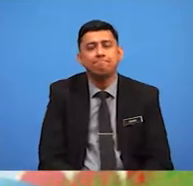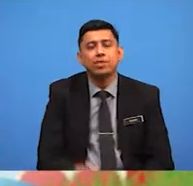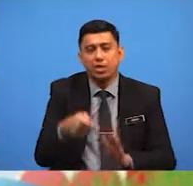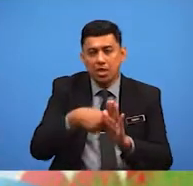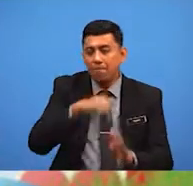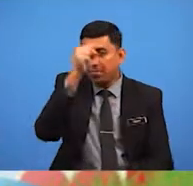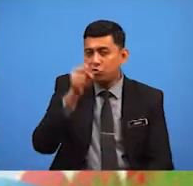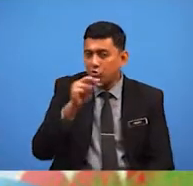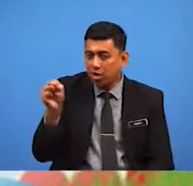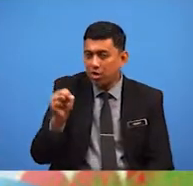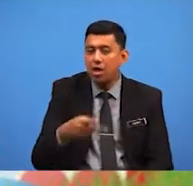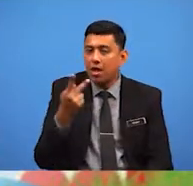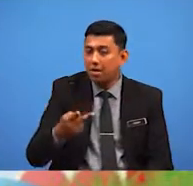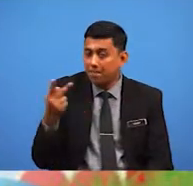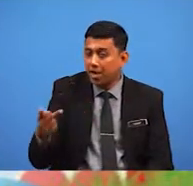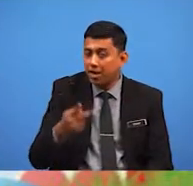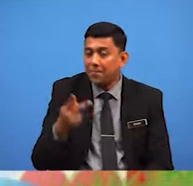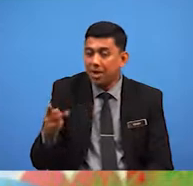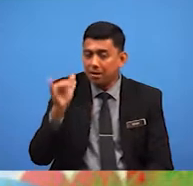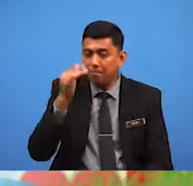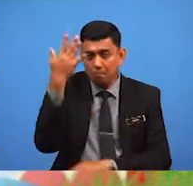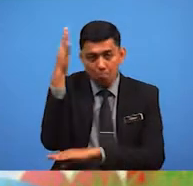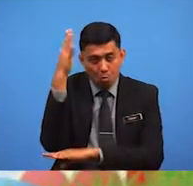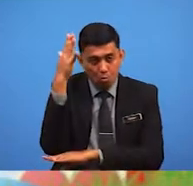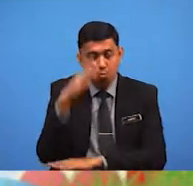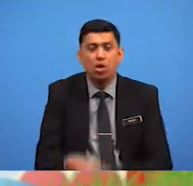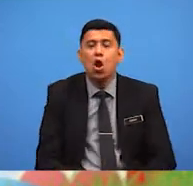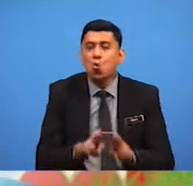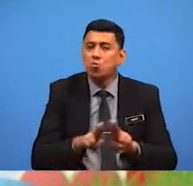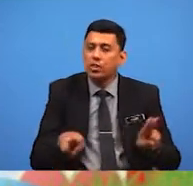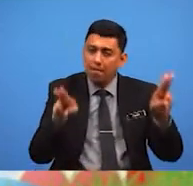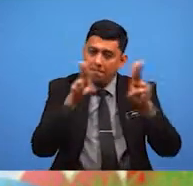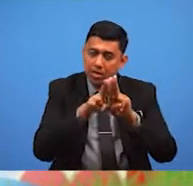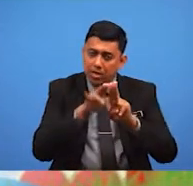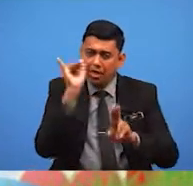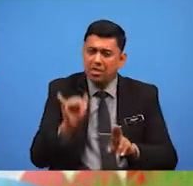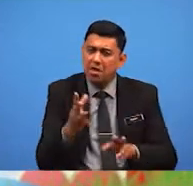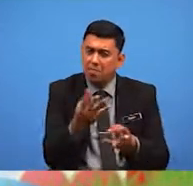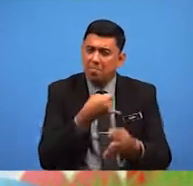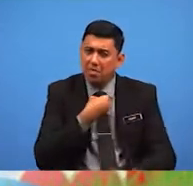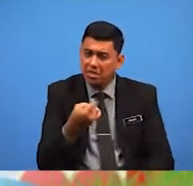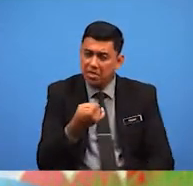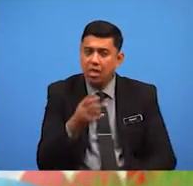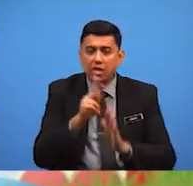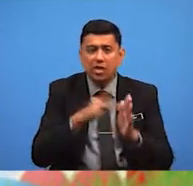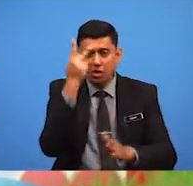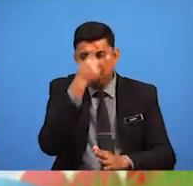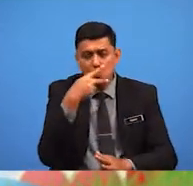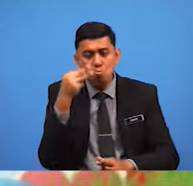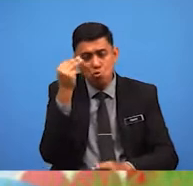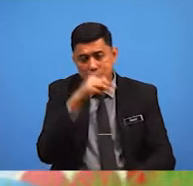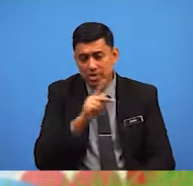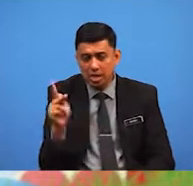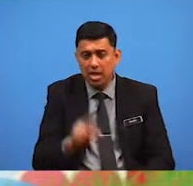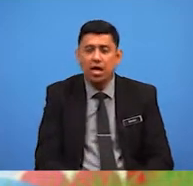Persoalan ialah perkara-perkara pokok atau utama yang ingin dikemukakan oleh pengarang